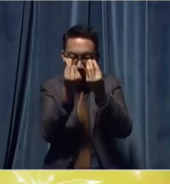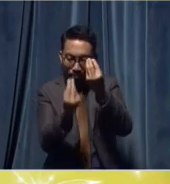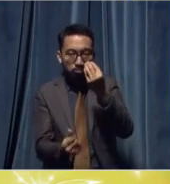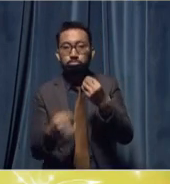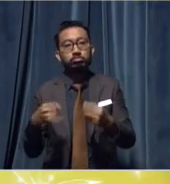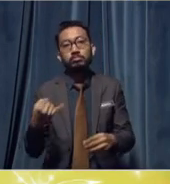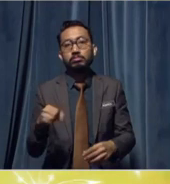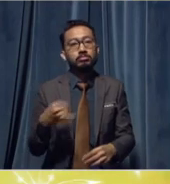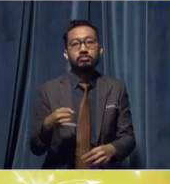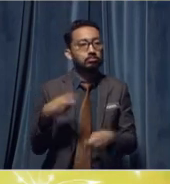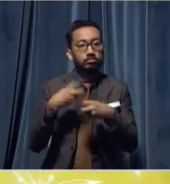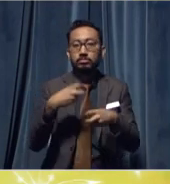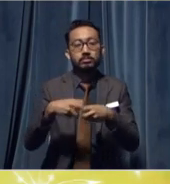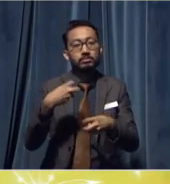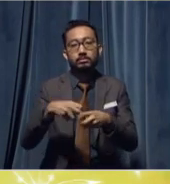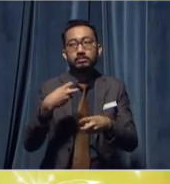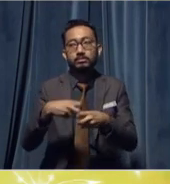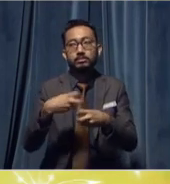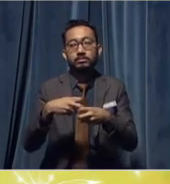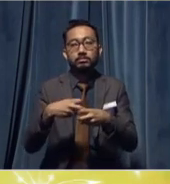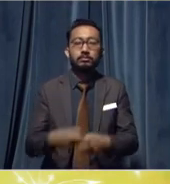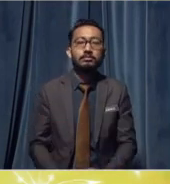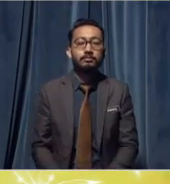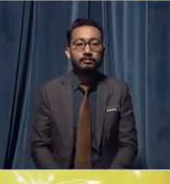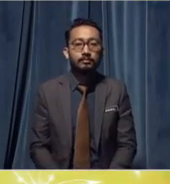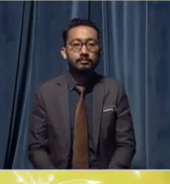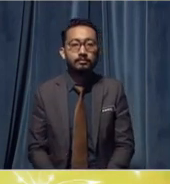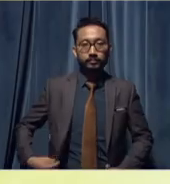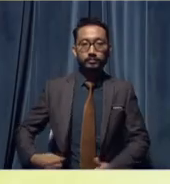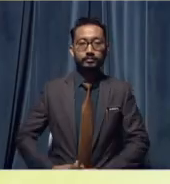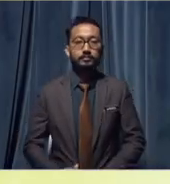deterjen tidak terbiodegradasi.